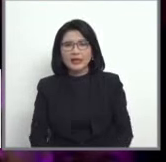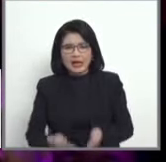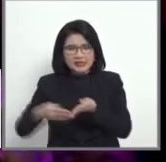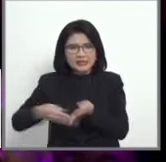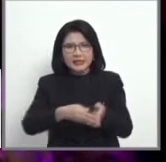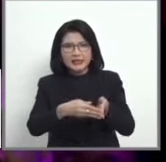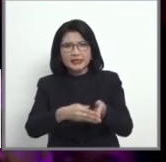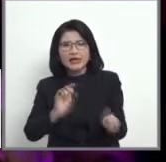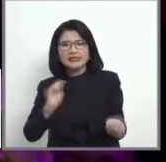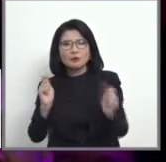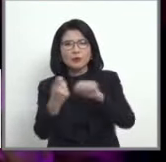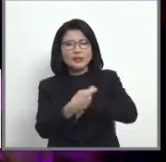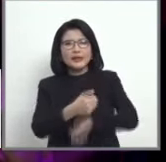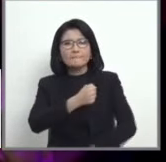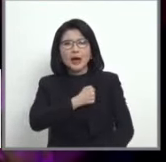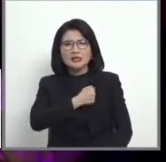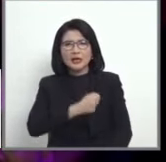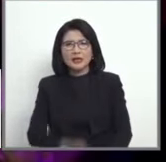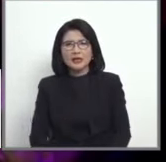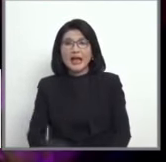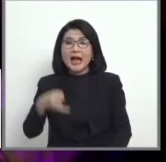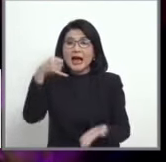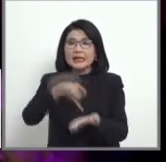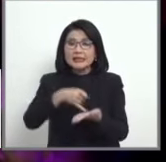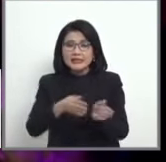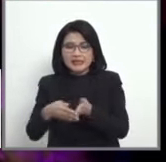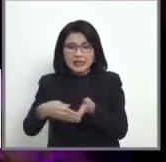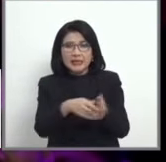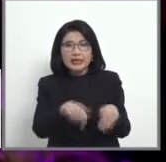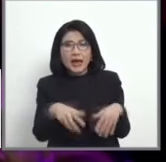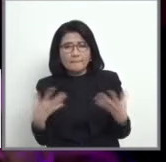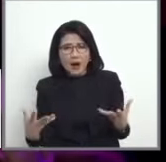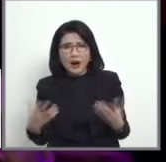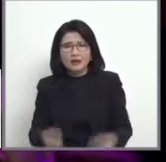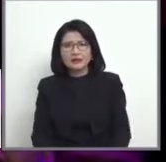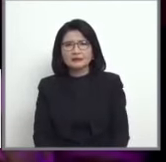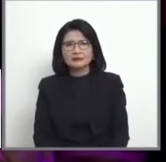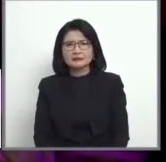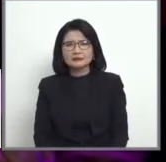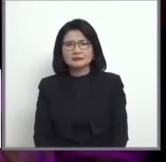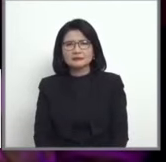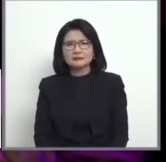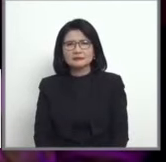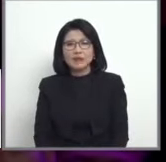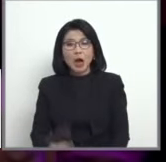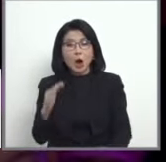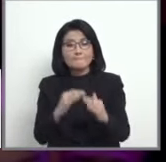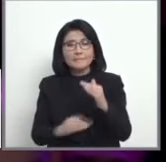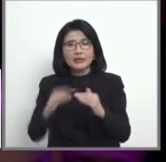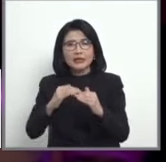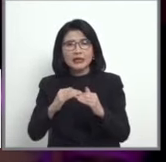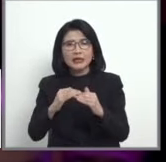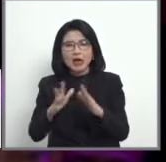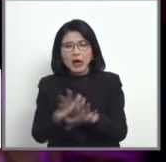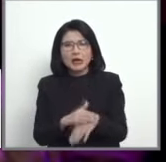transformasi bangsa inti daripada strategi ini Tentunya adalah meningkatkan kemakmuran